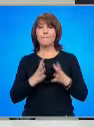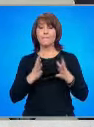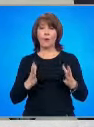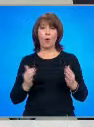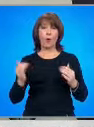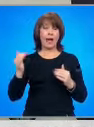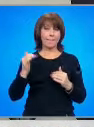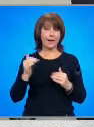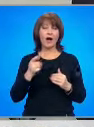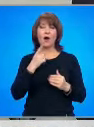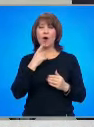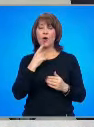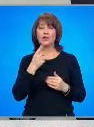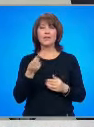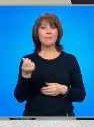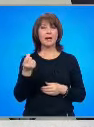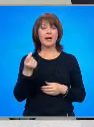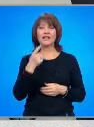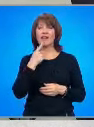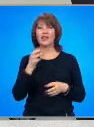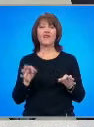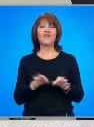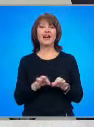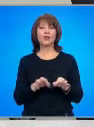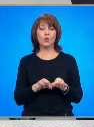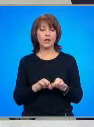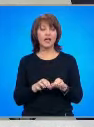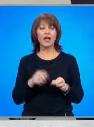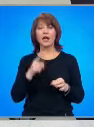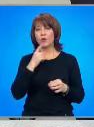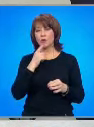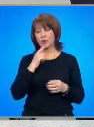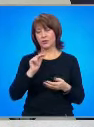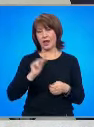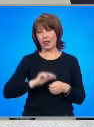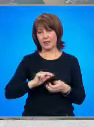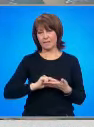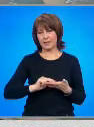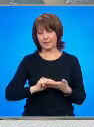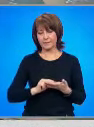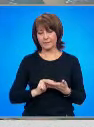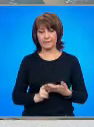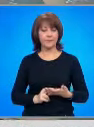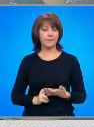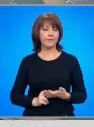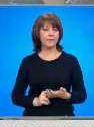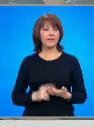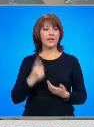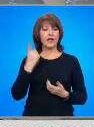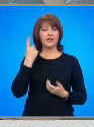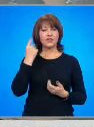от сумата на фактурите, които са осчетоводени в този период. Вчерашния ден